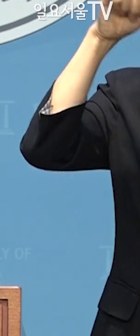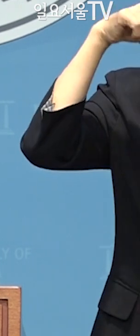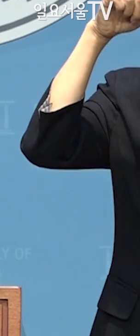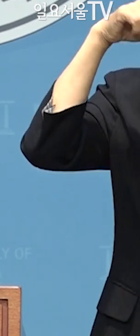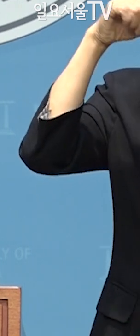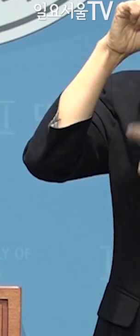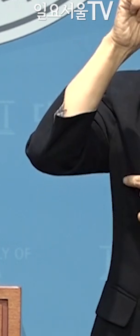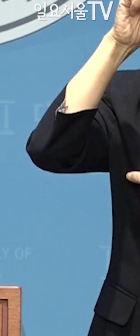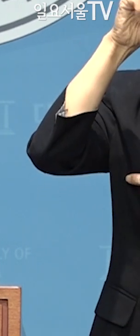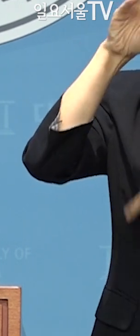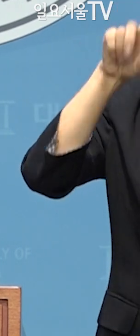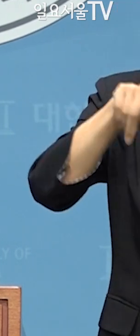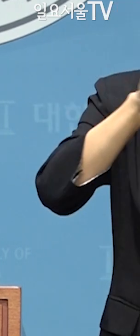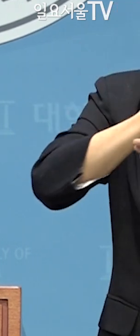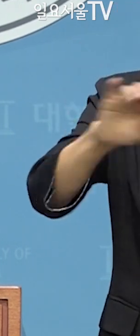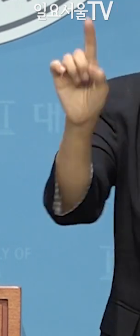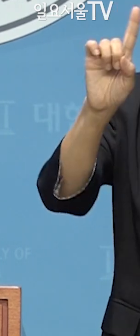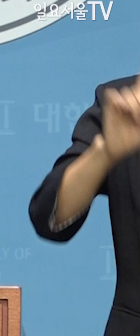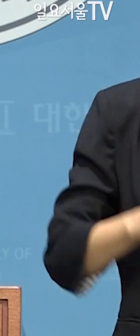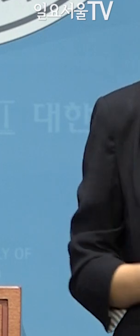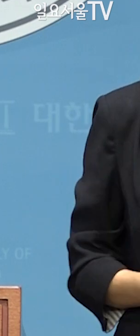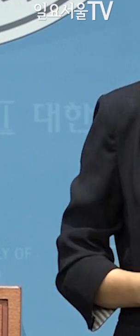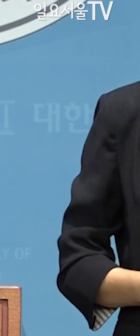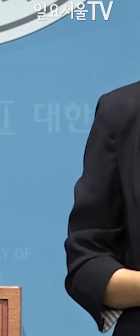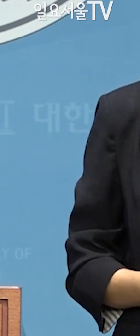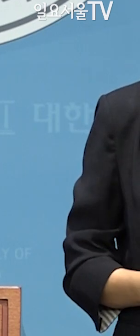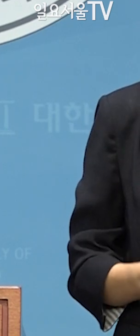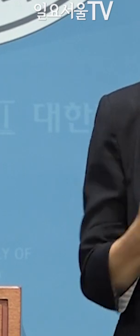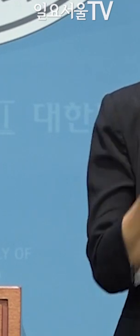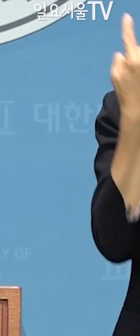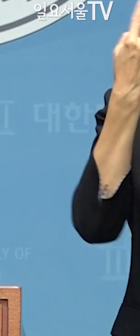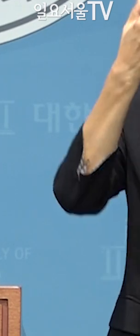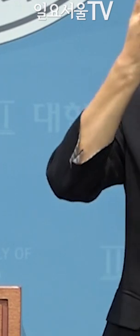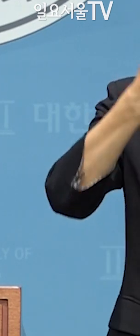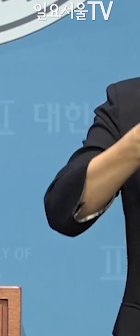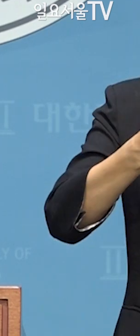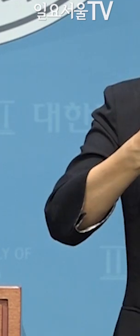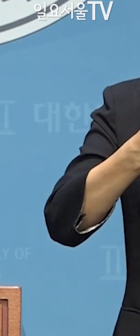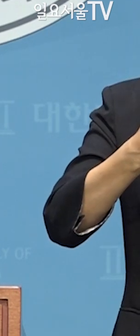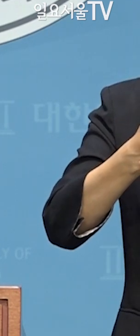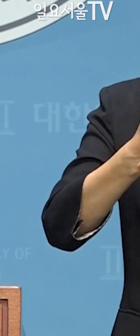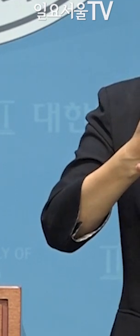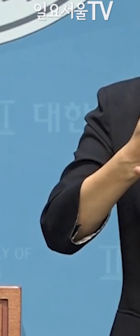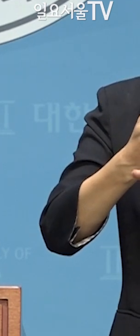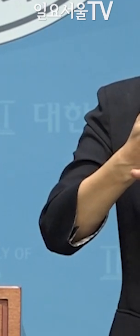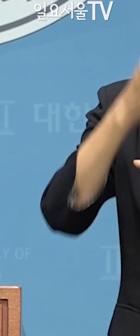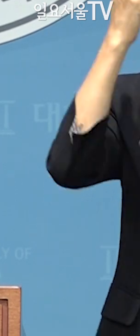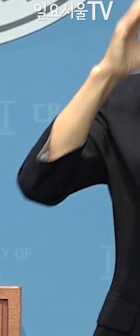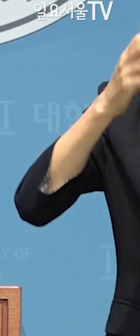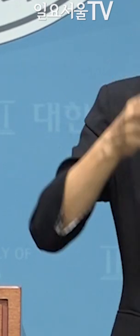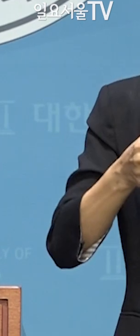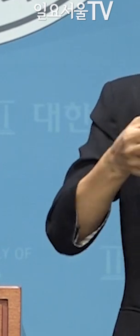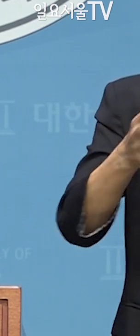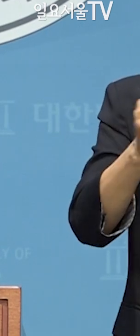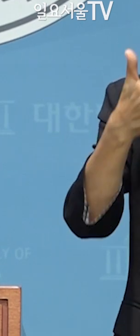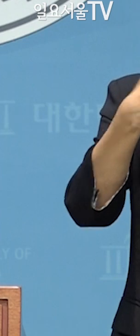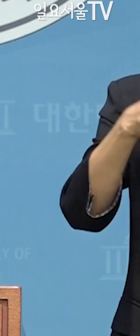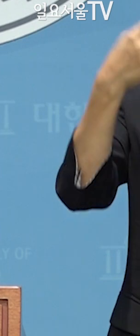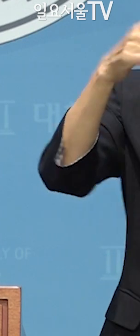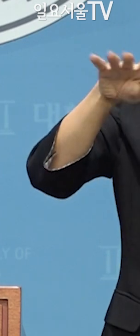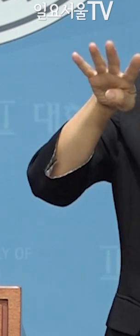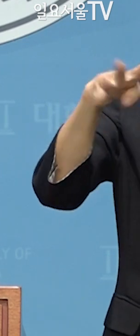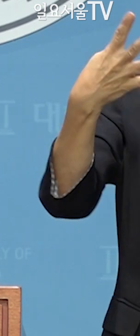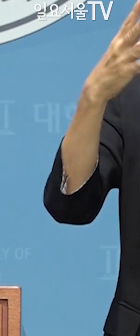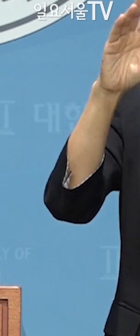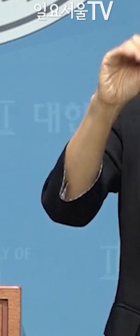사활 식이나 협의합니다 지난해 말 기준 국내 개인 투자자 숫자는 1400만 명에